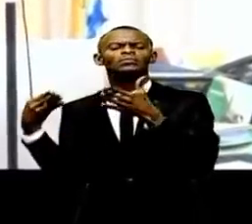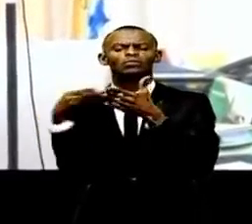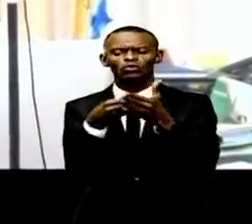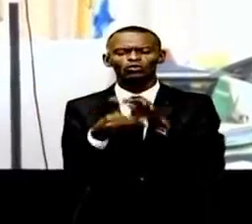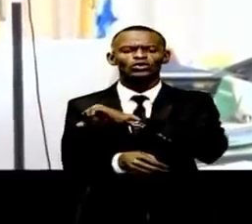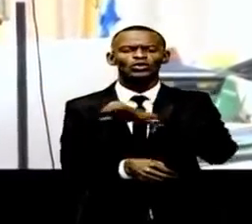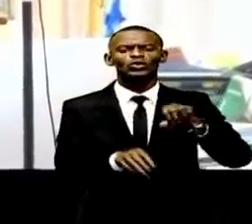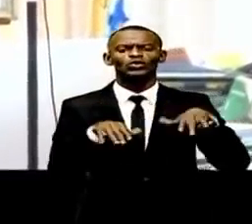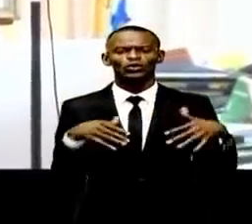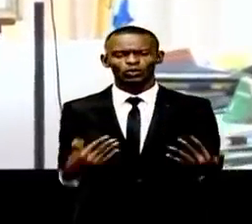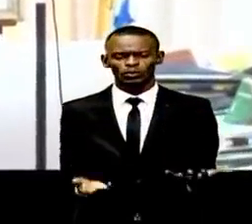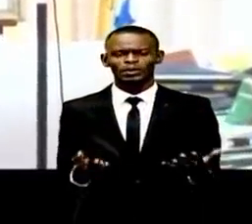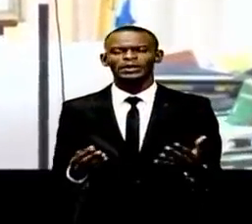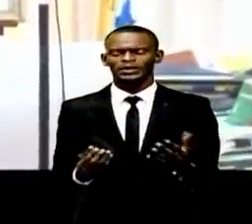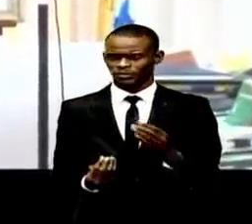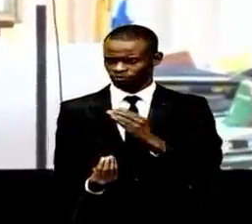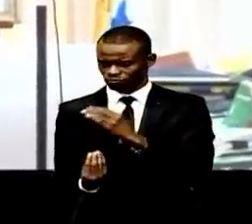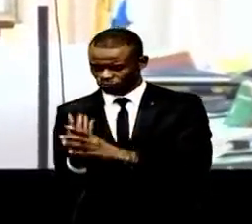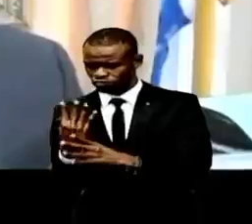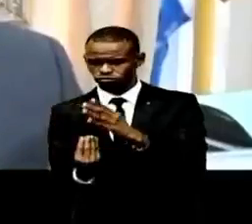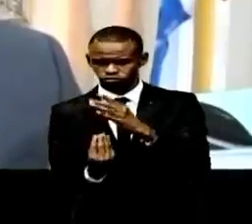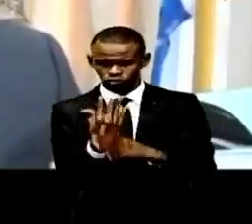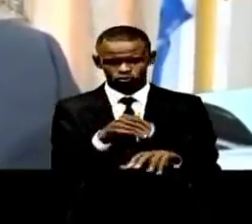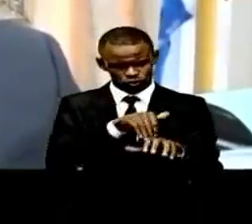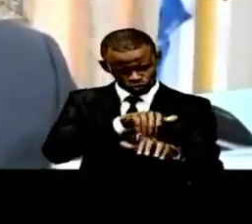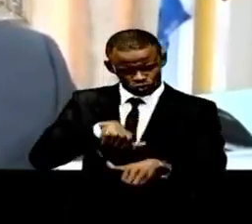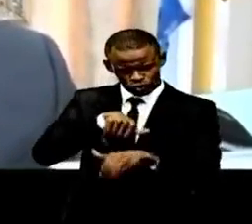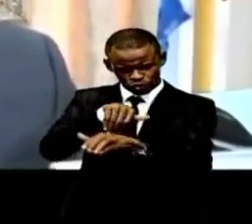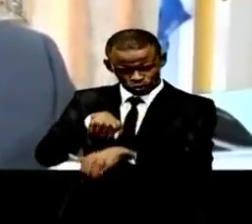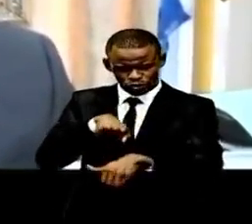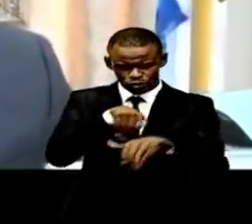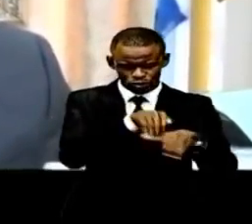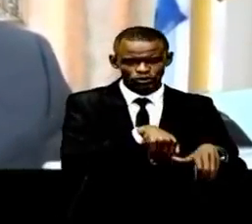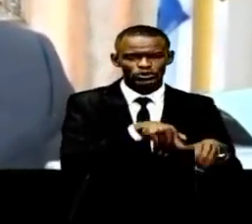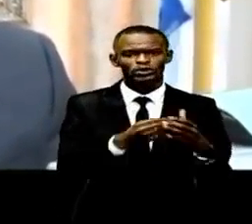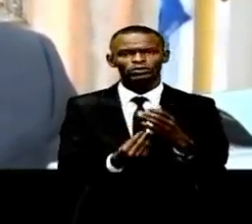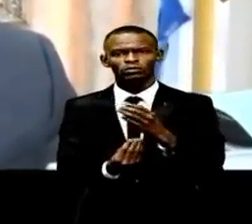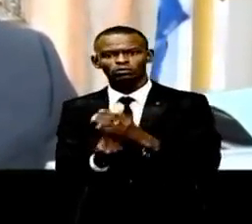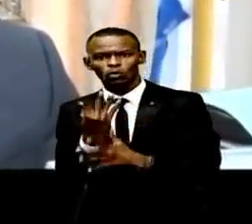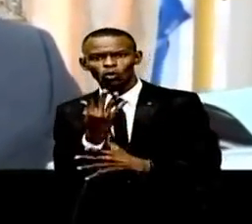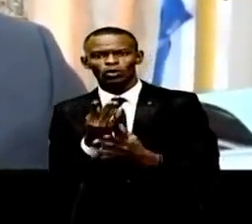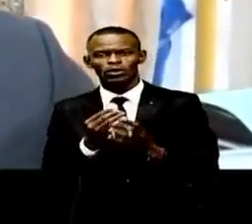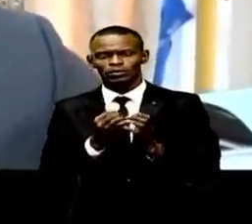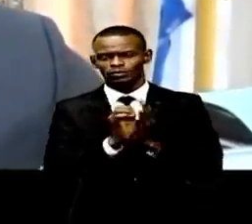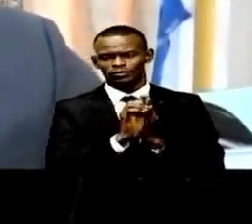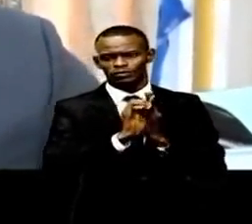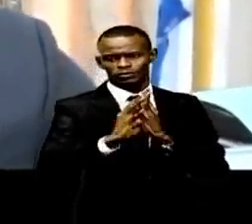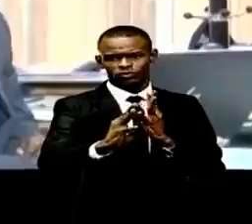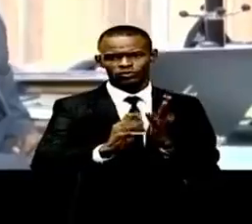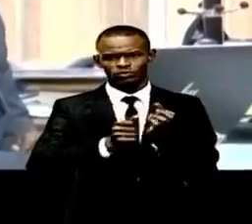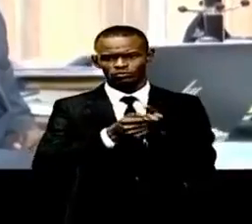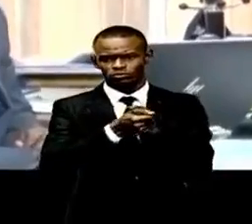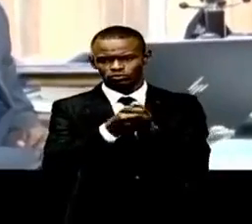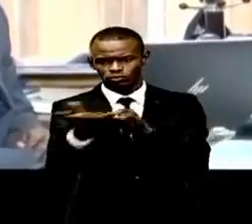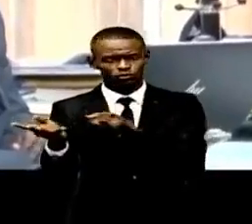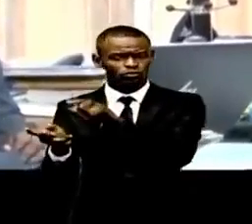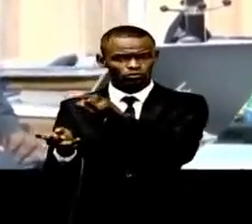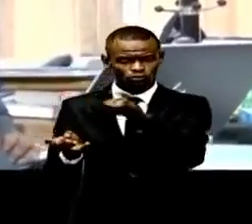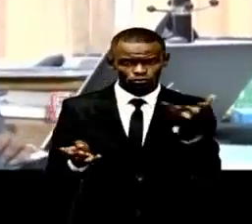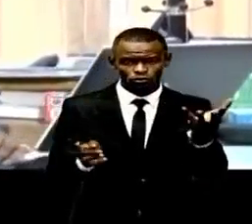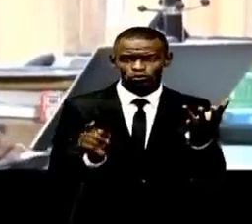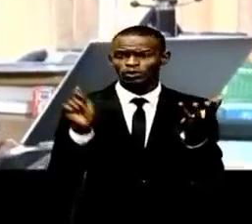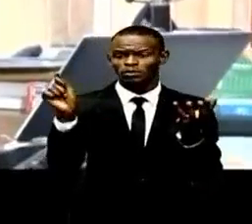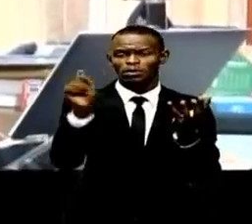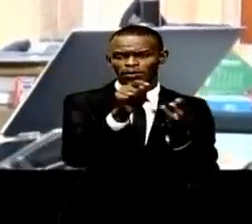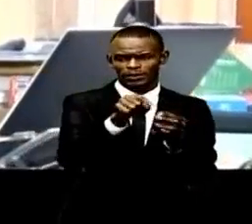et l'amélioration de la production agricole, la redynamisation de la chaîne des valeurs, l'amélioration des revenus des producteurs